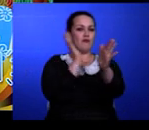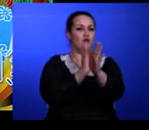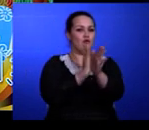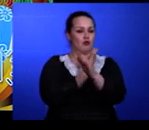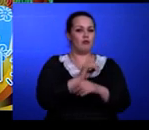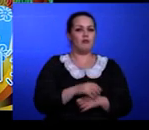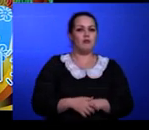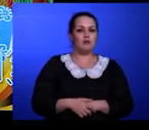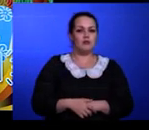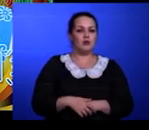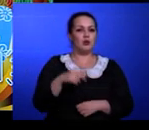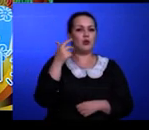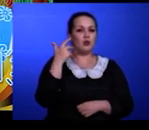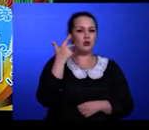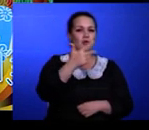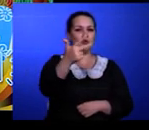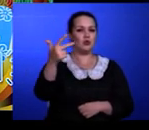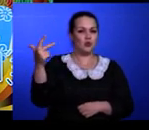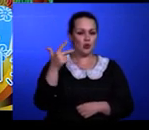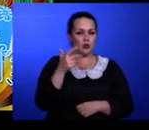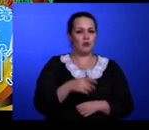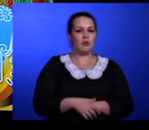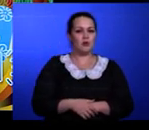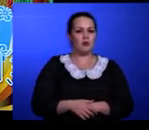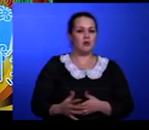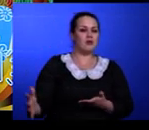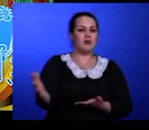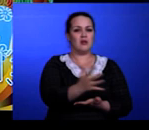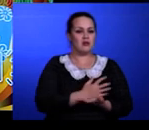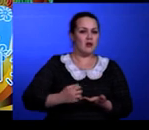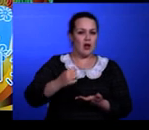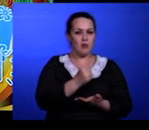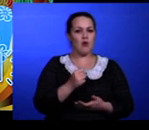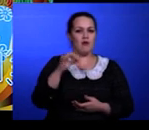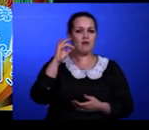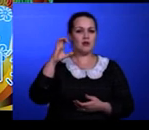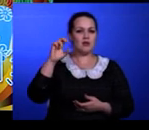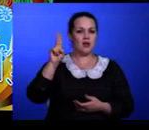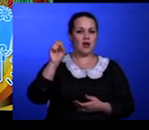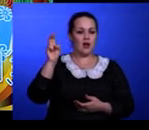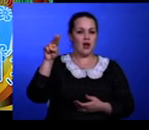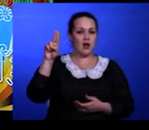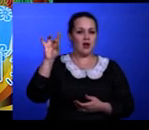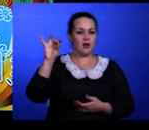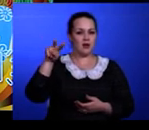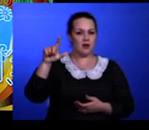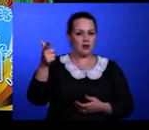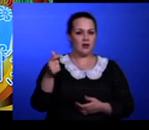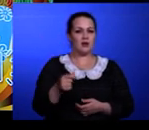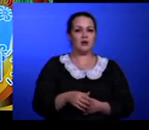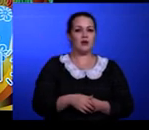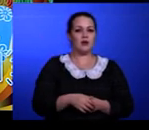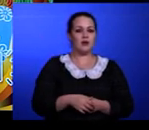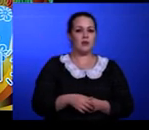собрались тройками собрав эскадрилью русанов повел ее к месту встречи